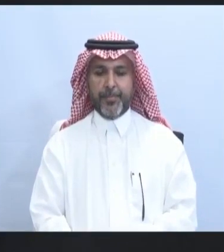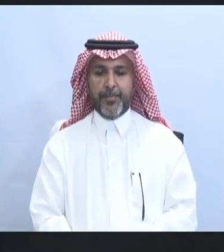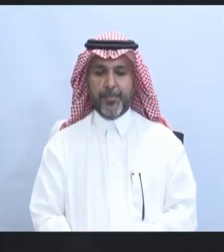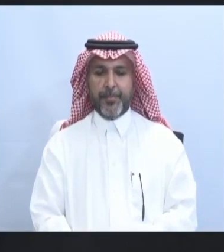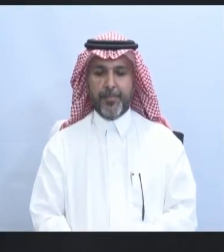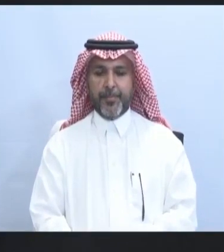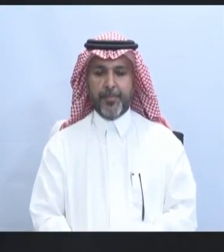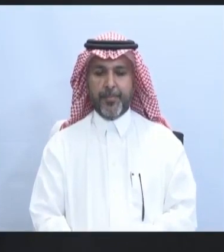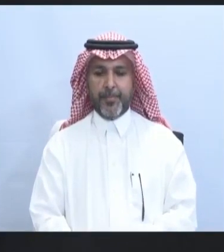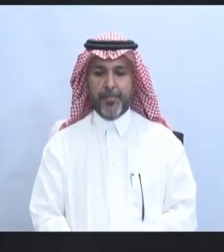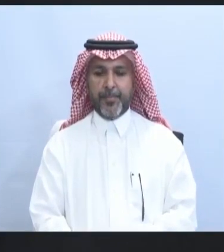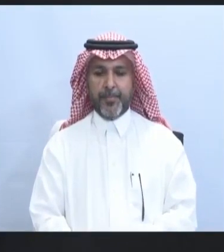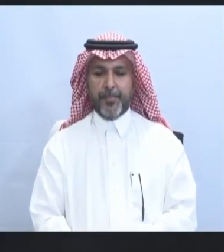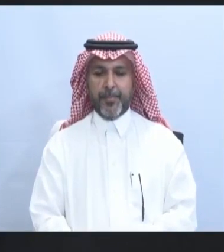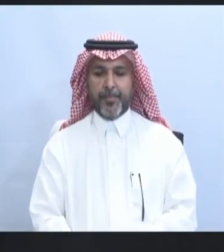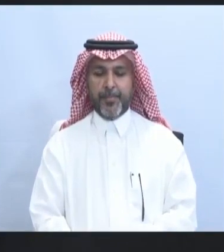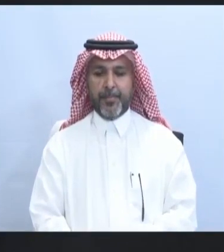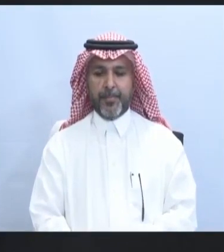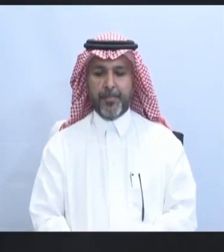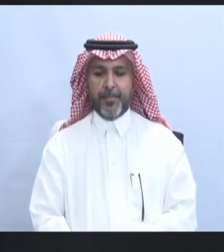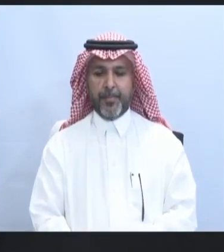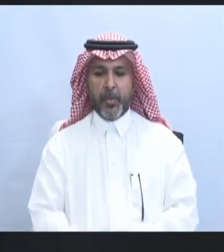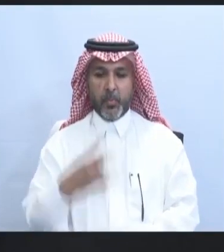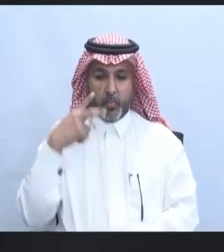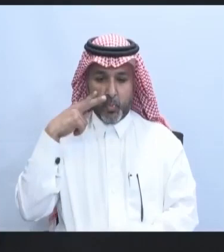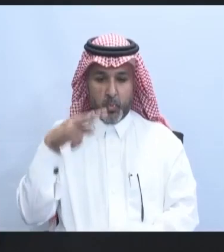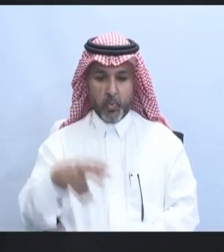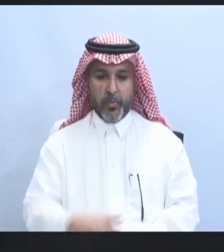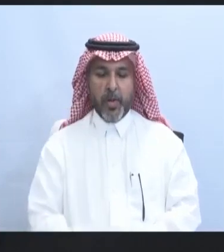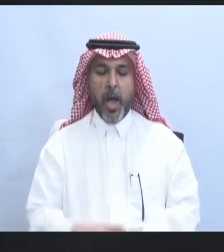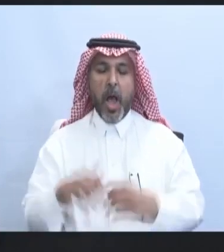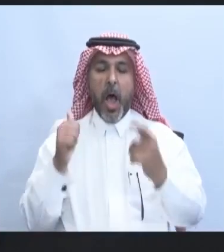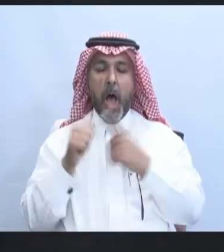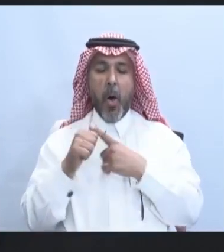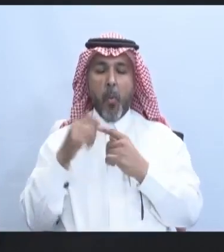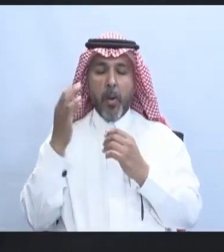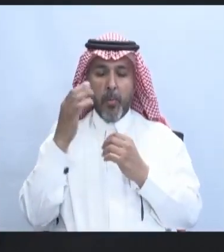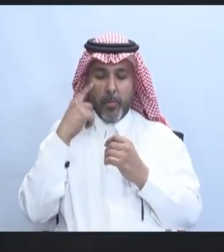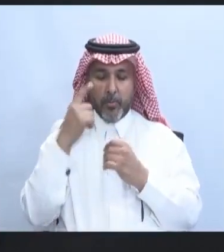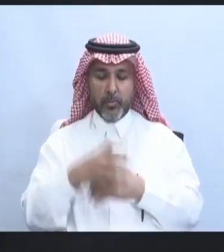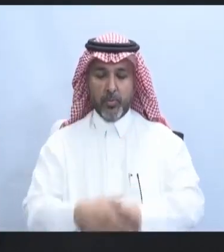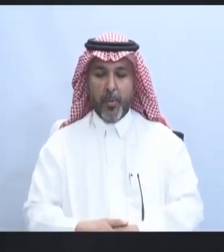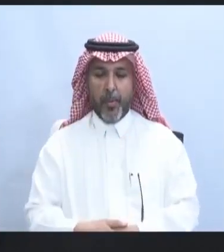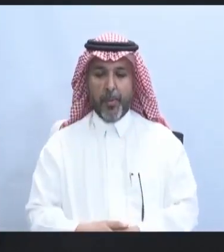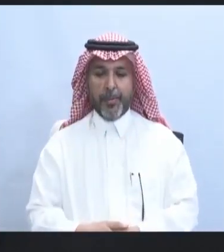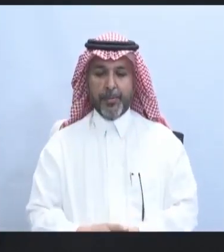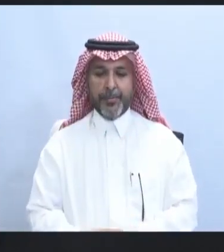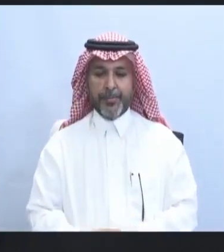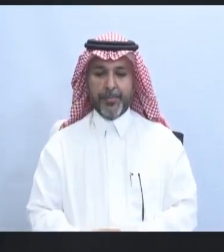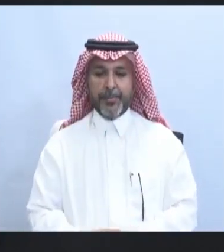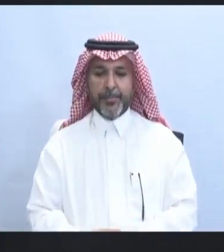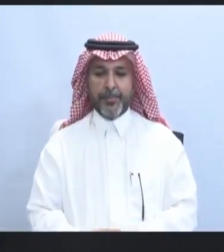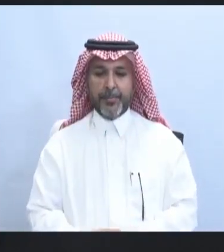الاسلاميه لديها الكثير من الانجازات على عده مستويات وعده انظمه